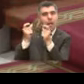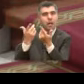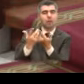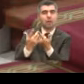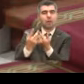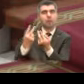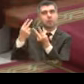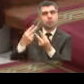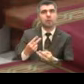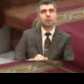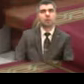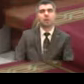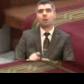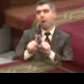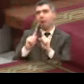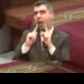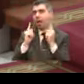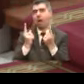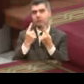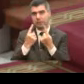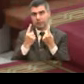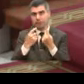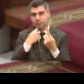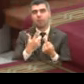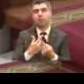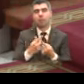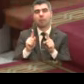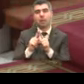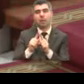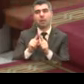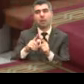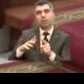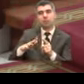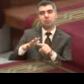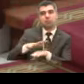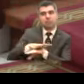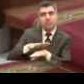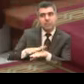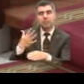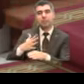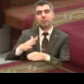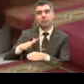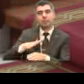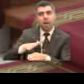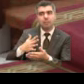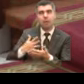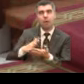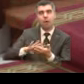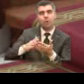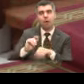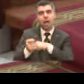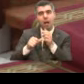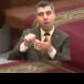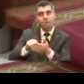المقاولة، وعموما تنقولوا في الجهات وفي الأقاليم مزيان نعطيو شوية الأولوية للشركات والمقاولات اللي تتكون في